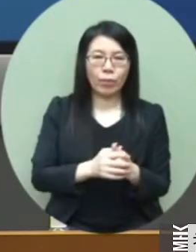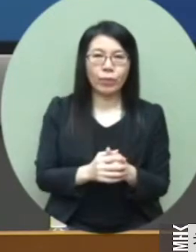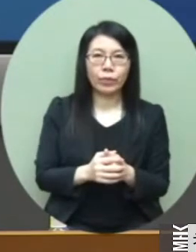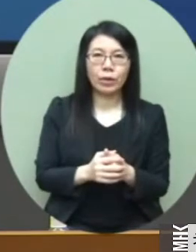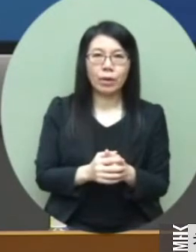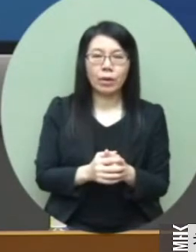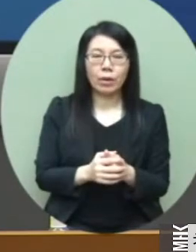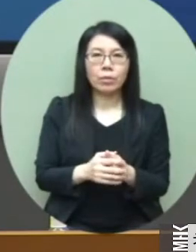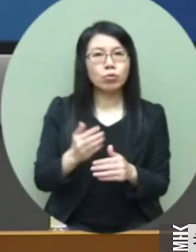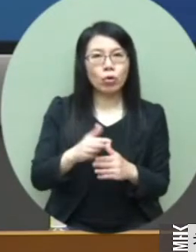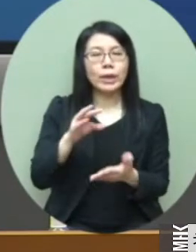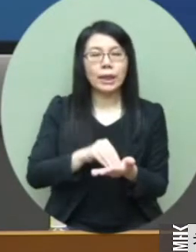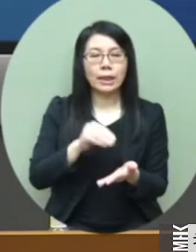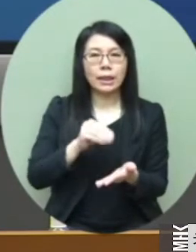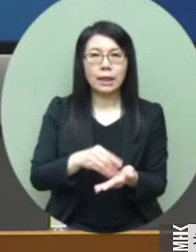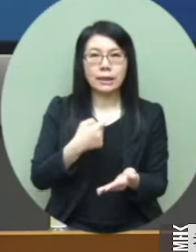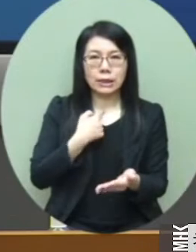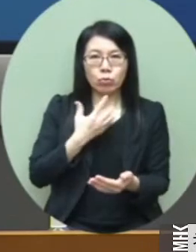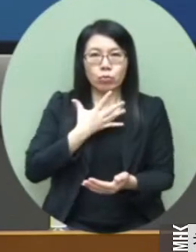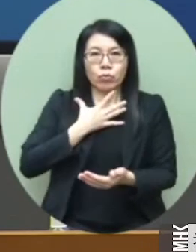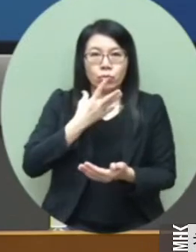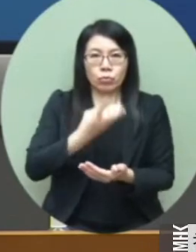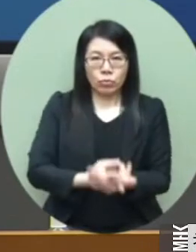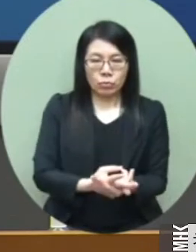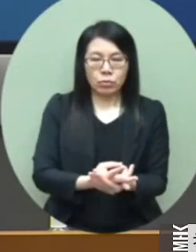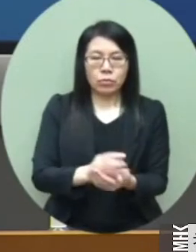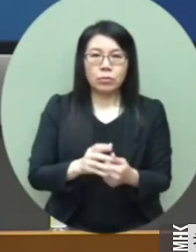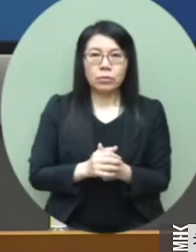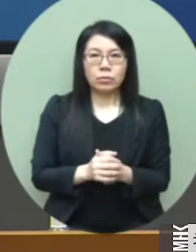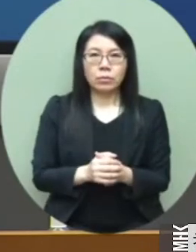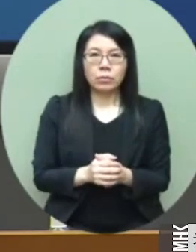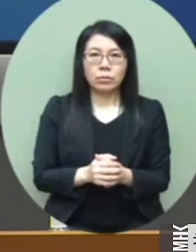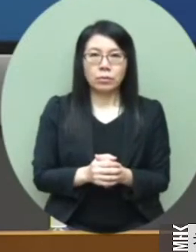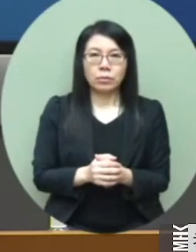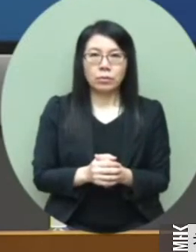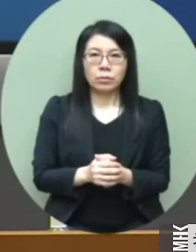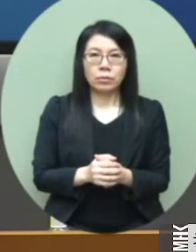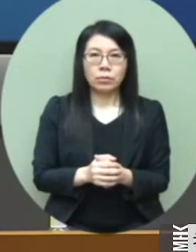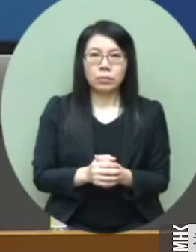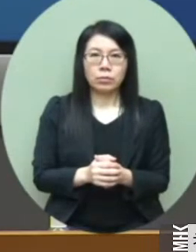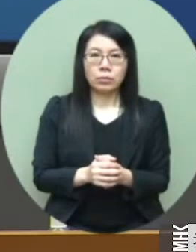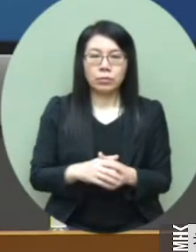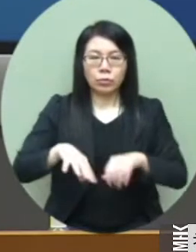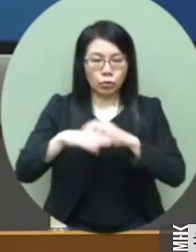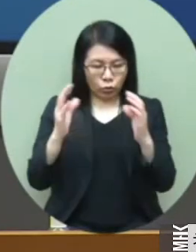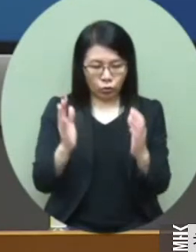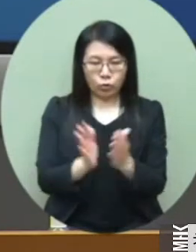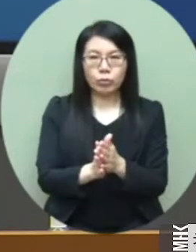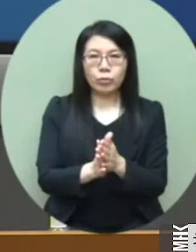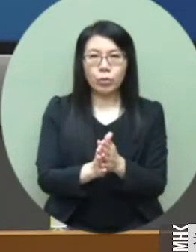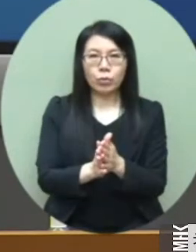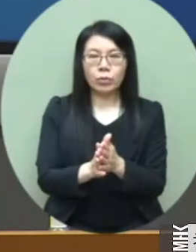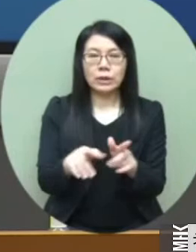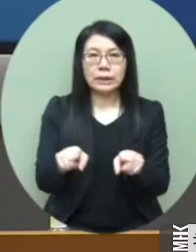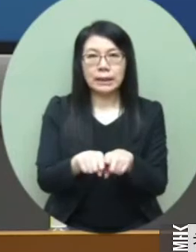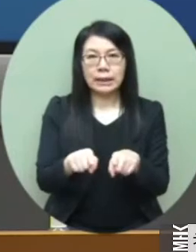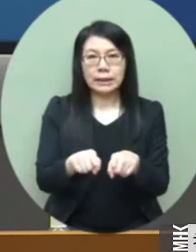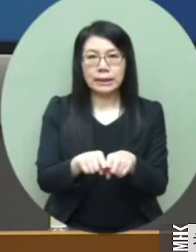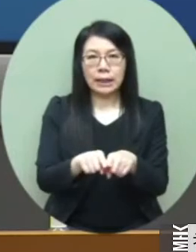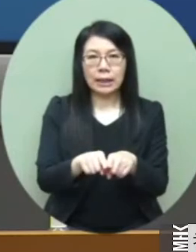所以咧我哋都係必須咧係要小心，咁所以係如果全部係所有嘅係一齊放